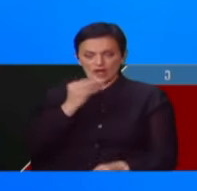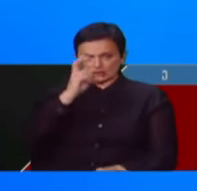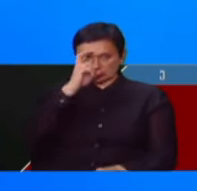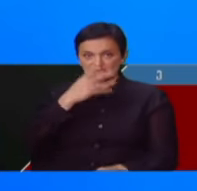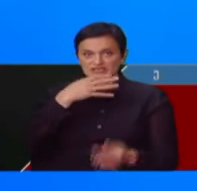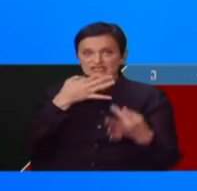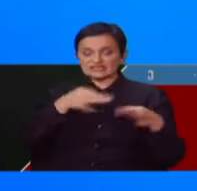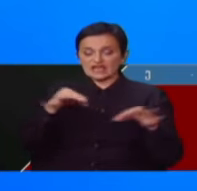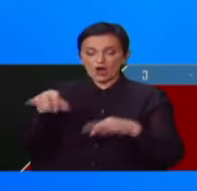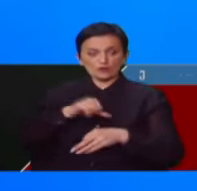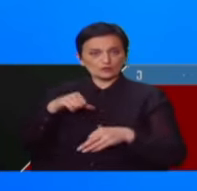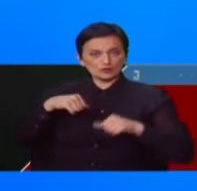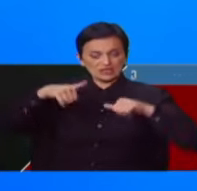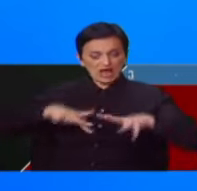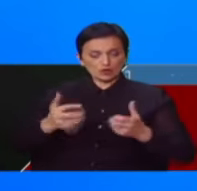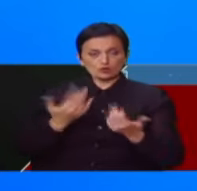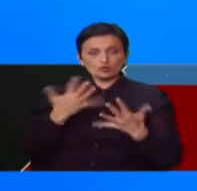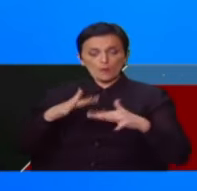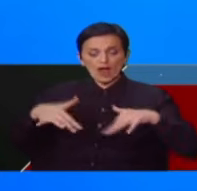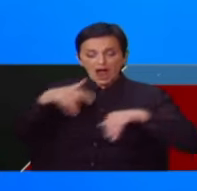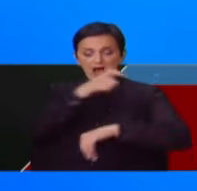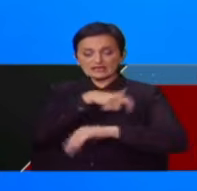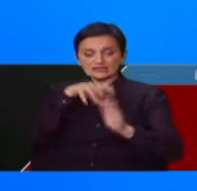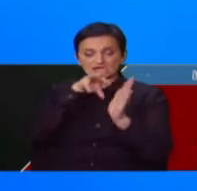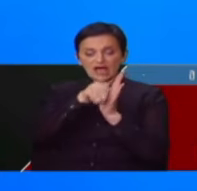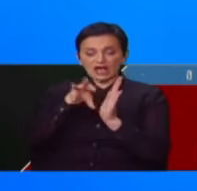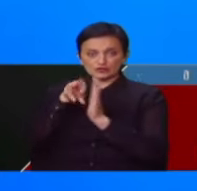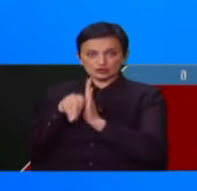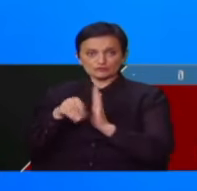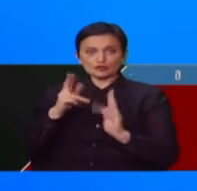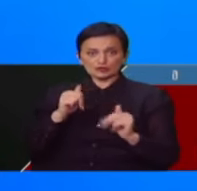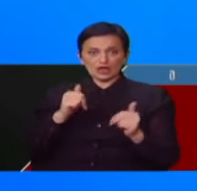თვითონ არის თავისუფალი მიიღოს გადაწყვეტილება, თუ რომელ ალიანსში უნდა გაწევრიანოს, და შესაბამისად